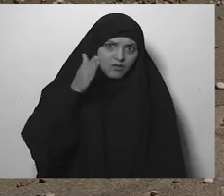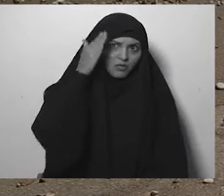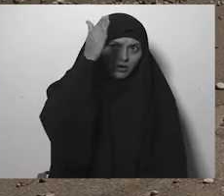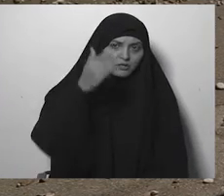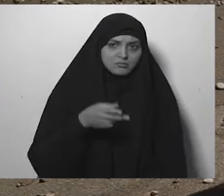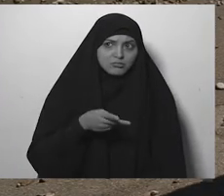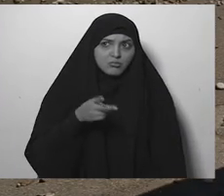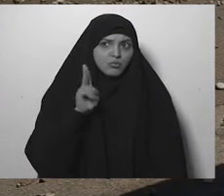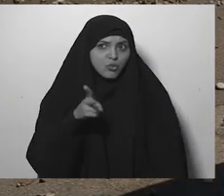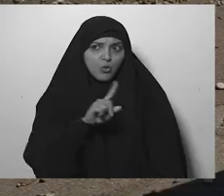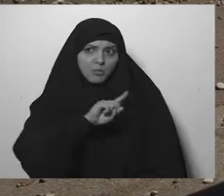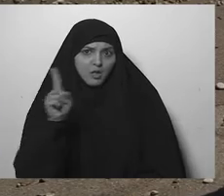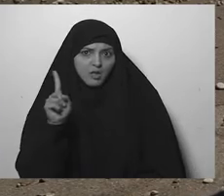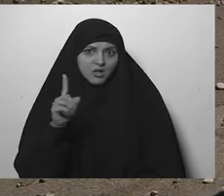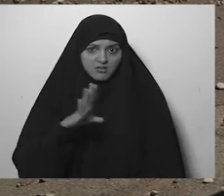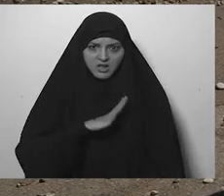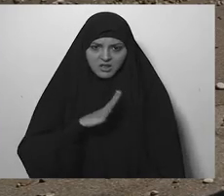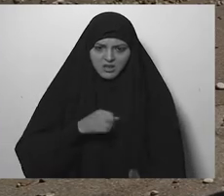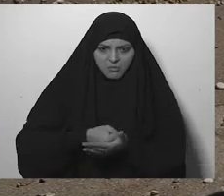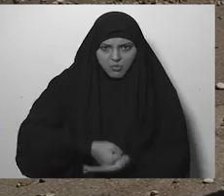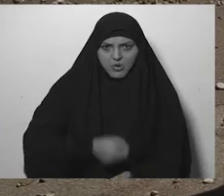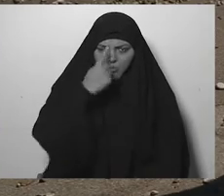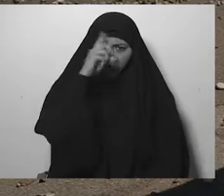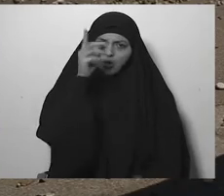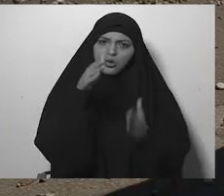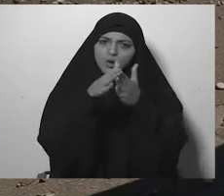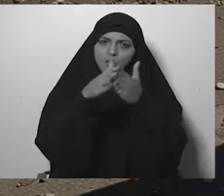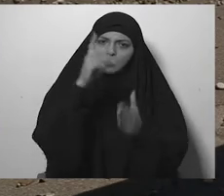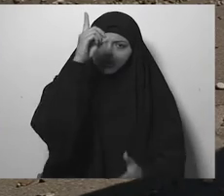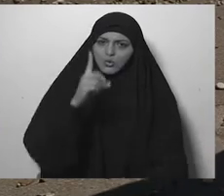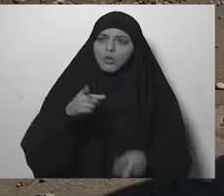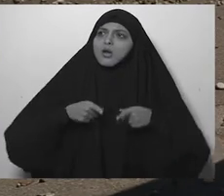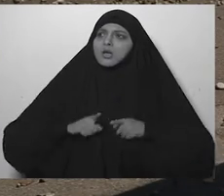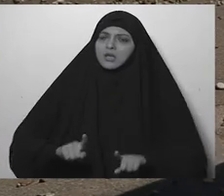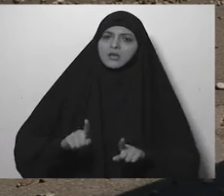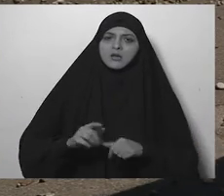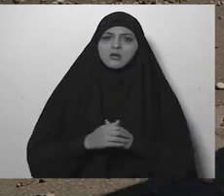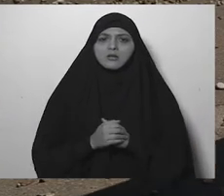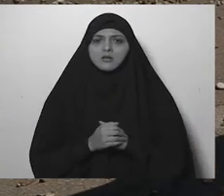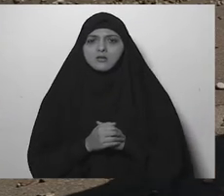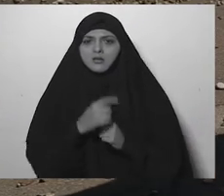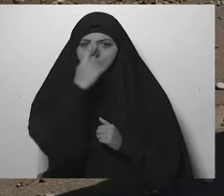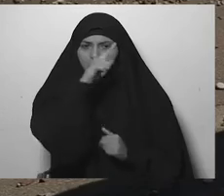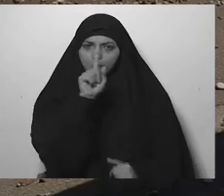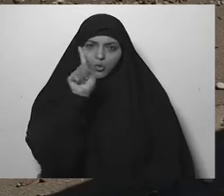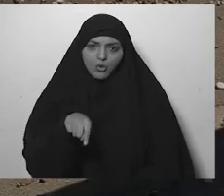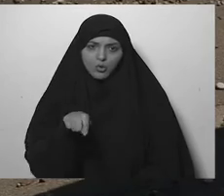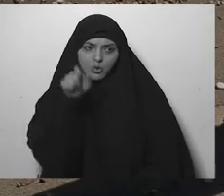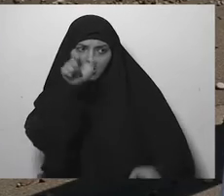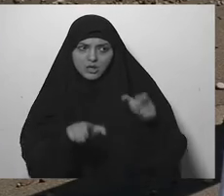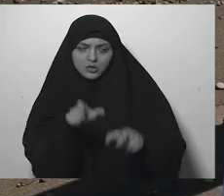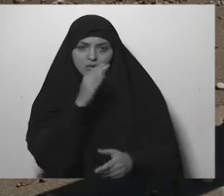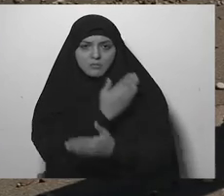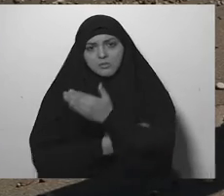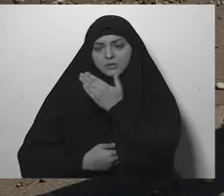Pourquoi pas être un appui pour demander notre droit à l'État, à les autorités locales, ça pour que les